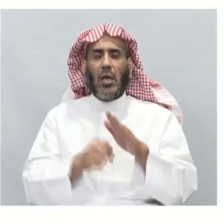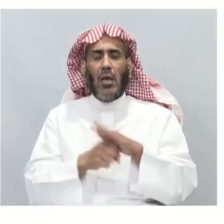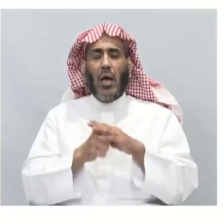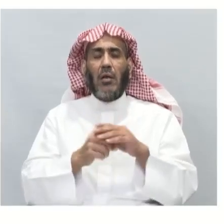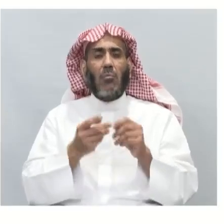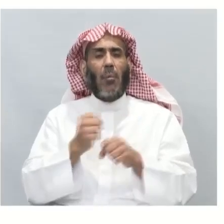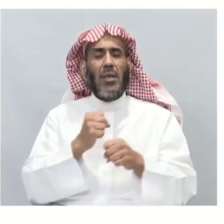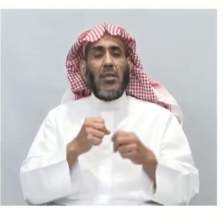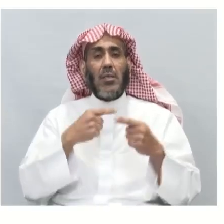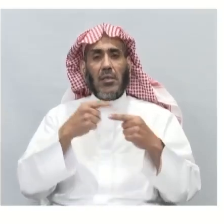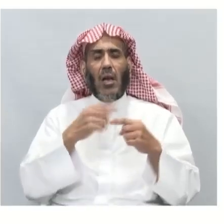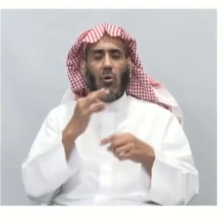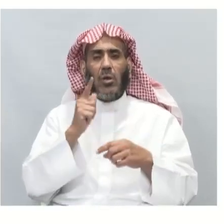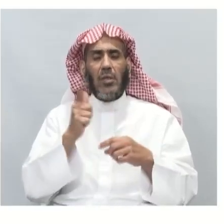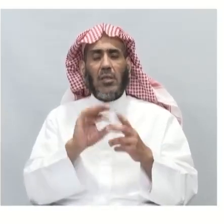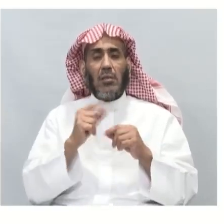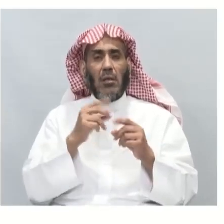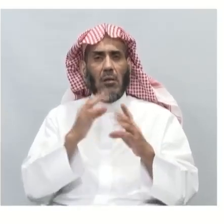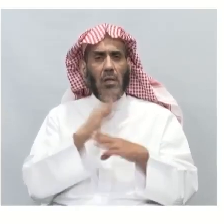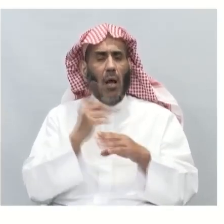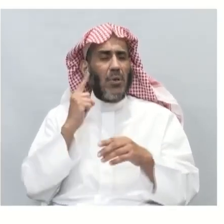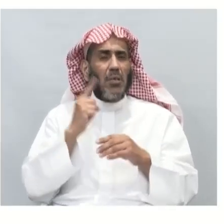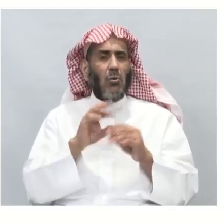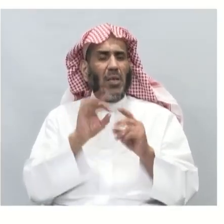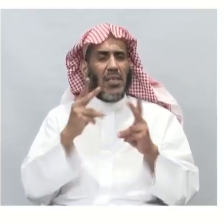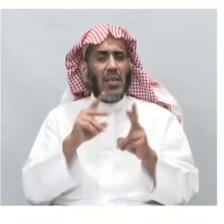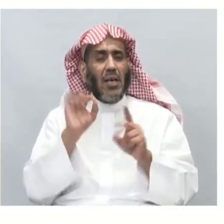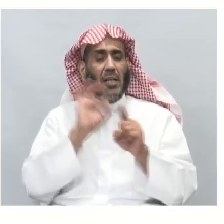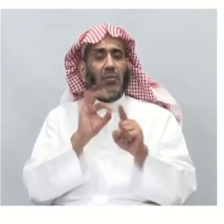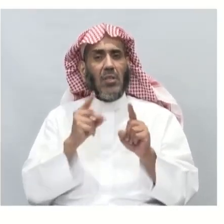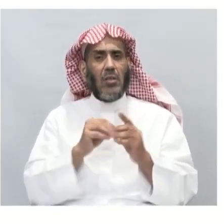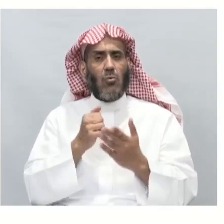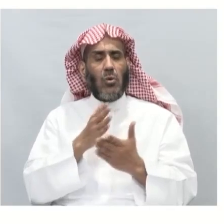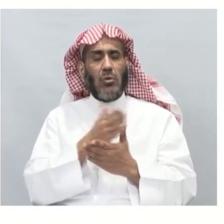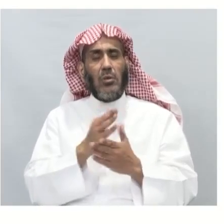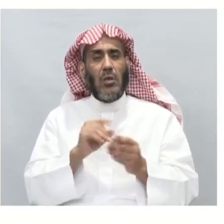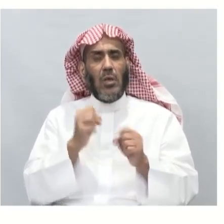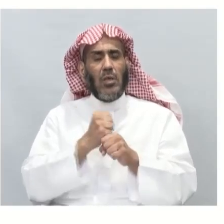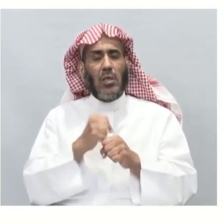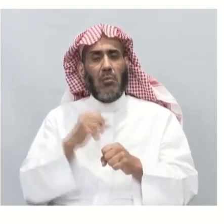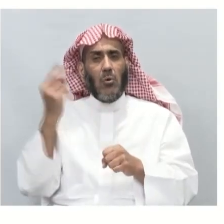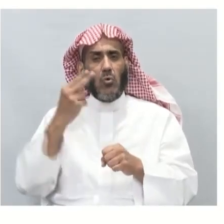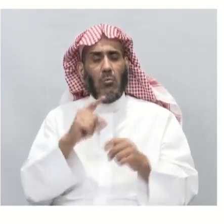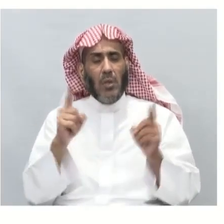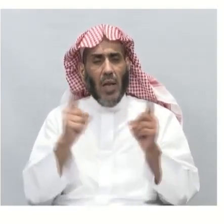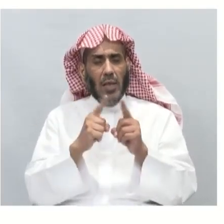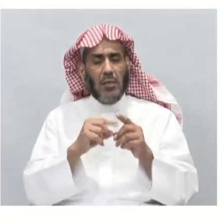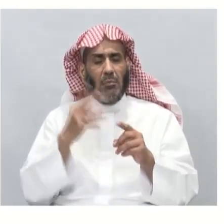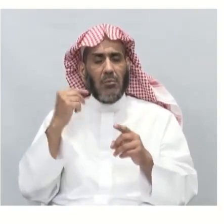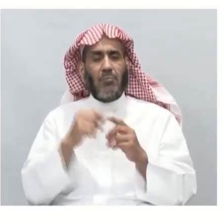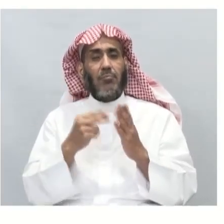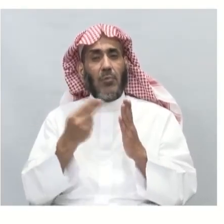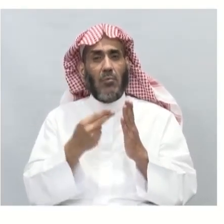اللغوي تلتزم باداب الاستماع تميز اهداف النص ومراميه وتوجهاته تستخدم الرسوم لتلخيص ما تسمع